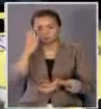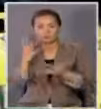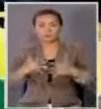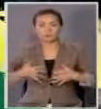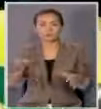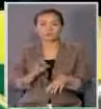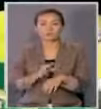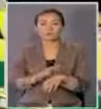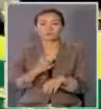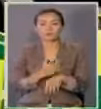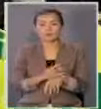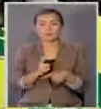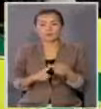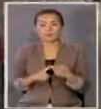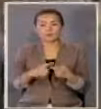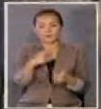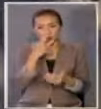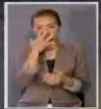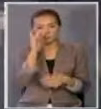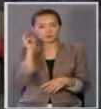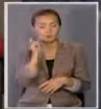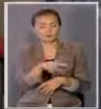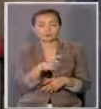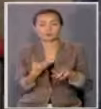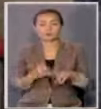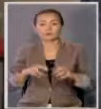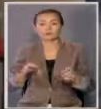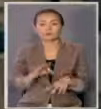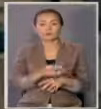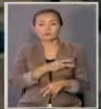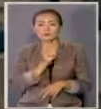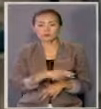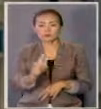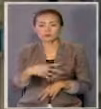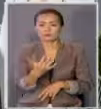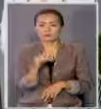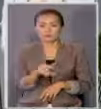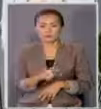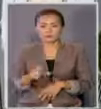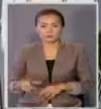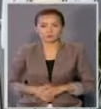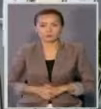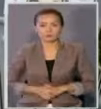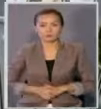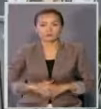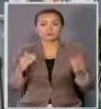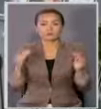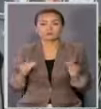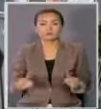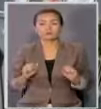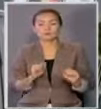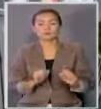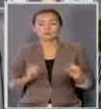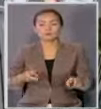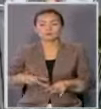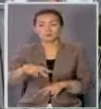Большая часть больных заразилась инфекцией извне. За последние 2 года от опасного вируса скончались 25 тысяч человек. Для снижения риска